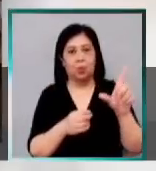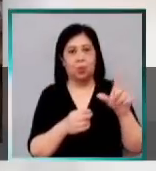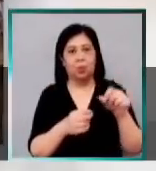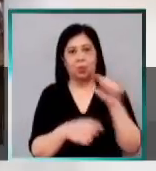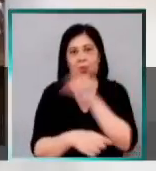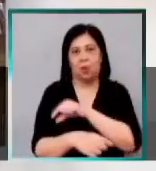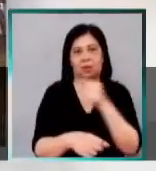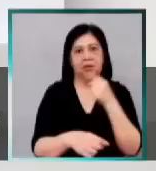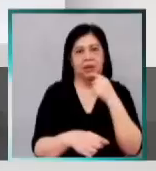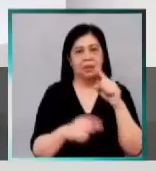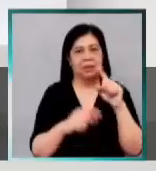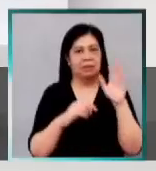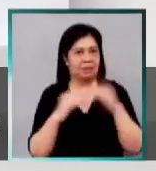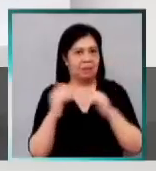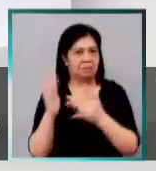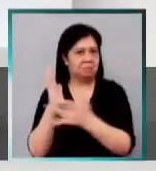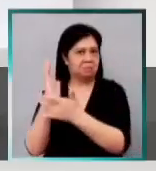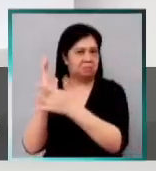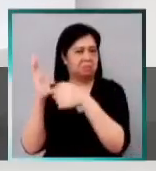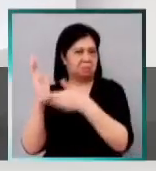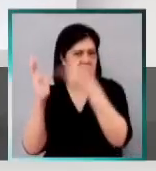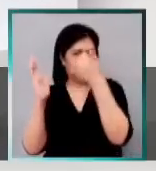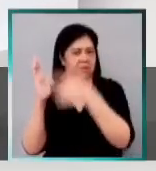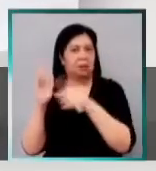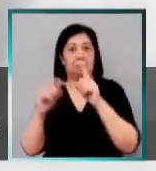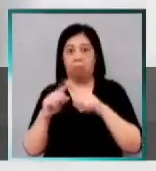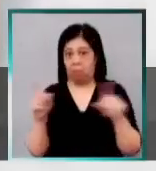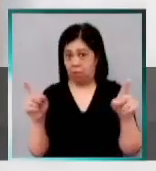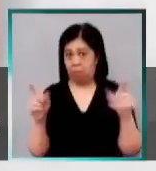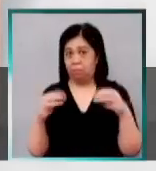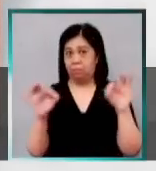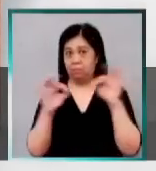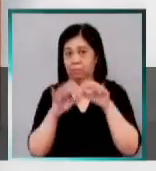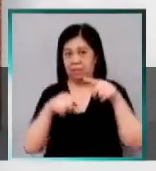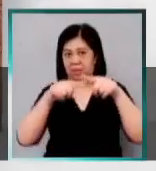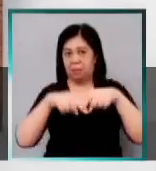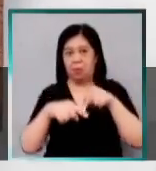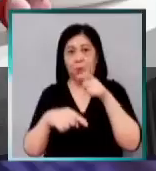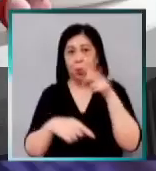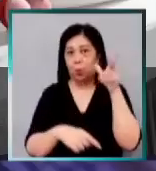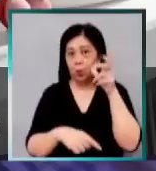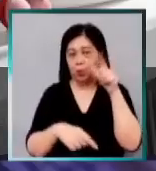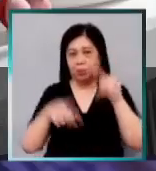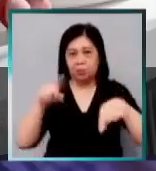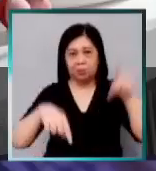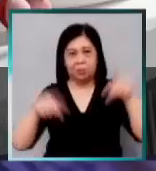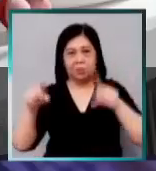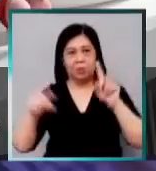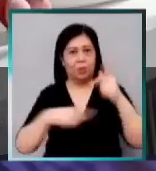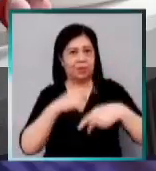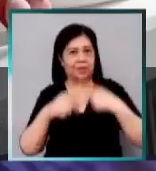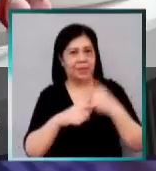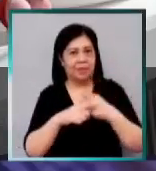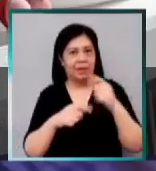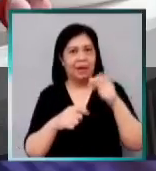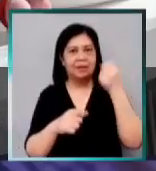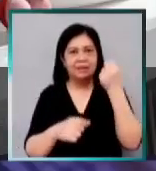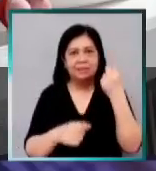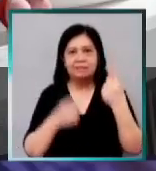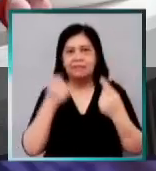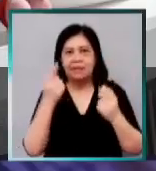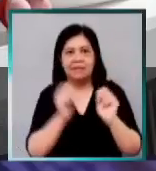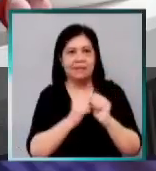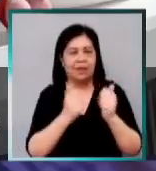sa digital counterpart. Pero sa huli, depende yan sa nakikinig at sa uri ng pangunawa nito sa